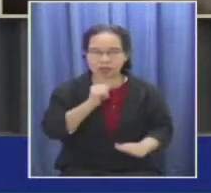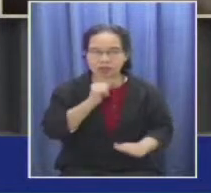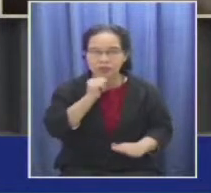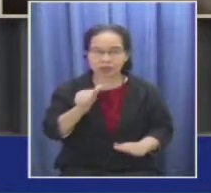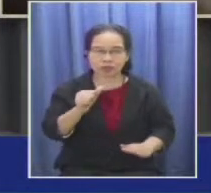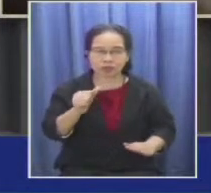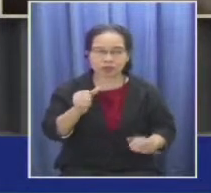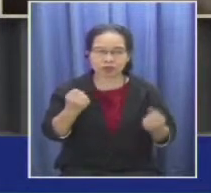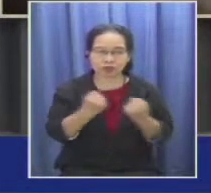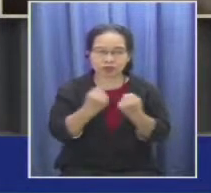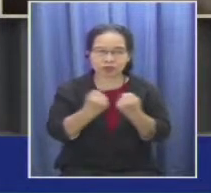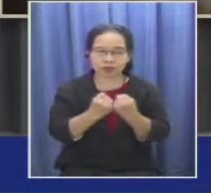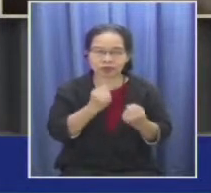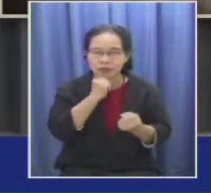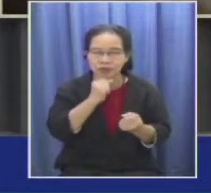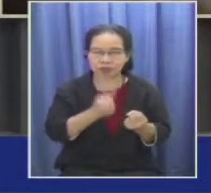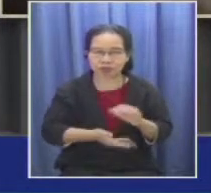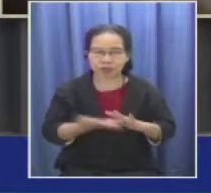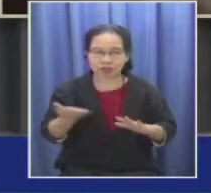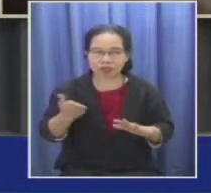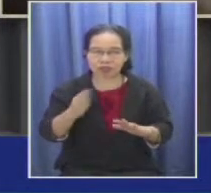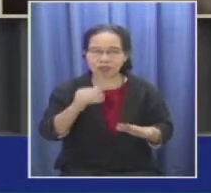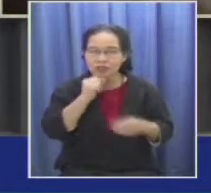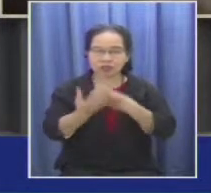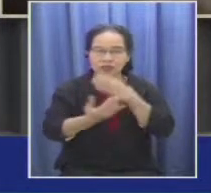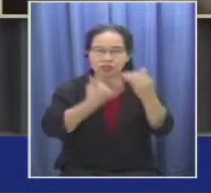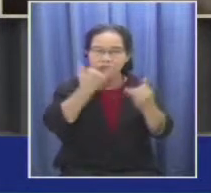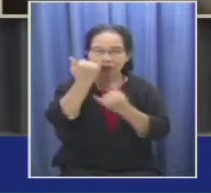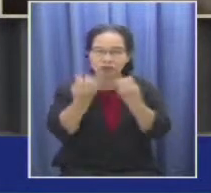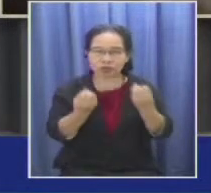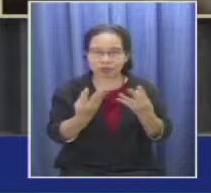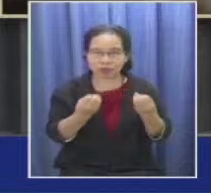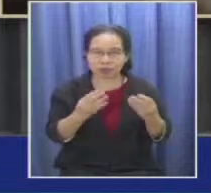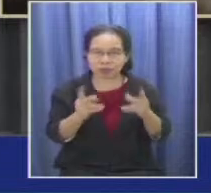asama se fa ni die ma wɔyere no kunu ne mmɔbɔ